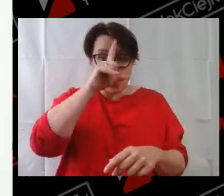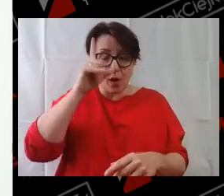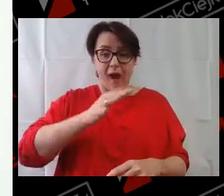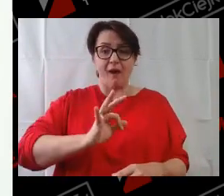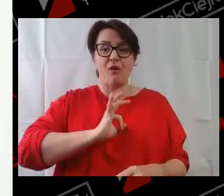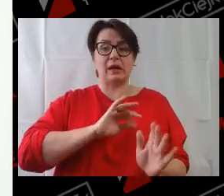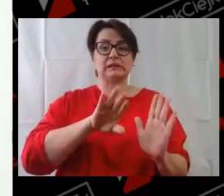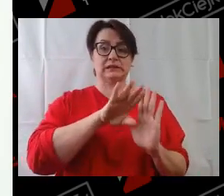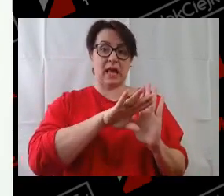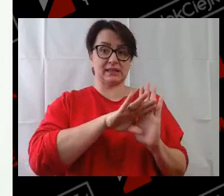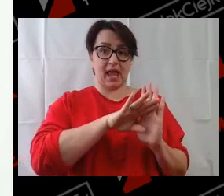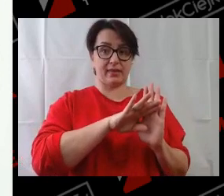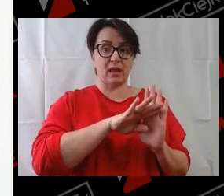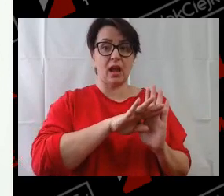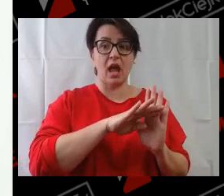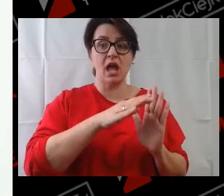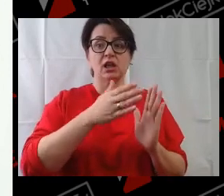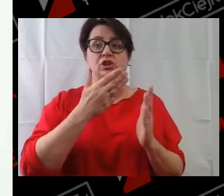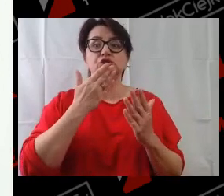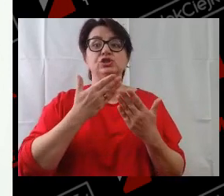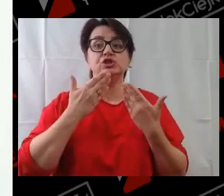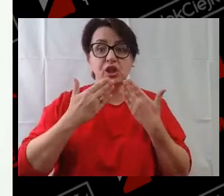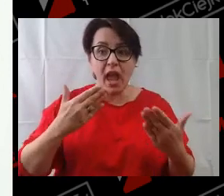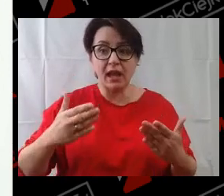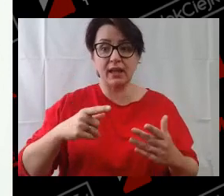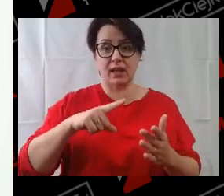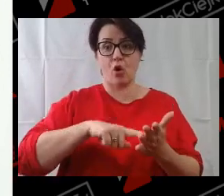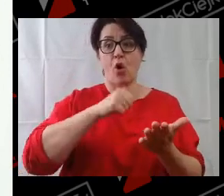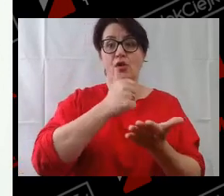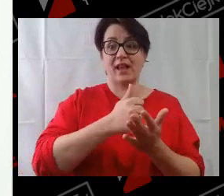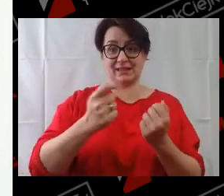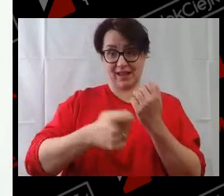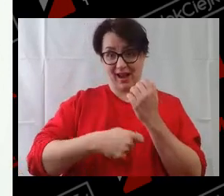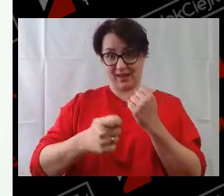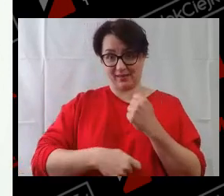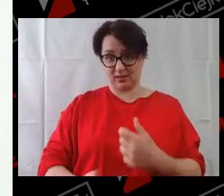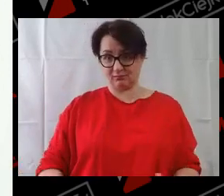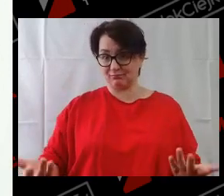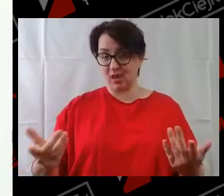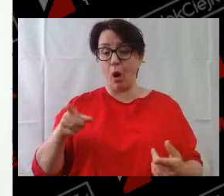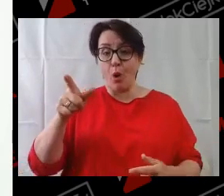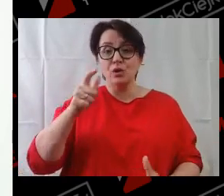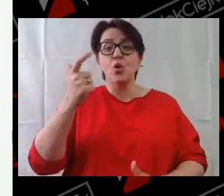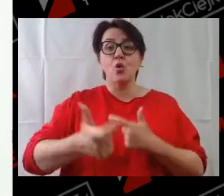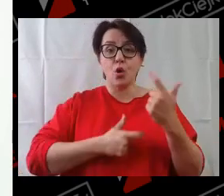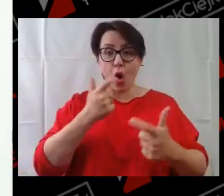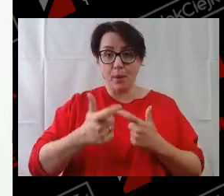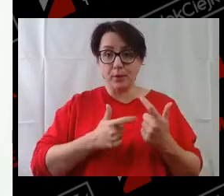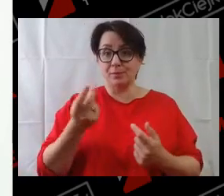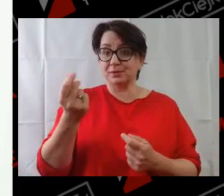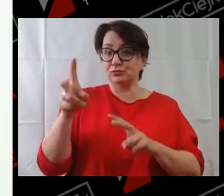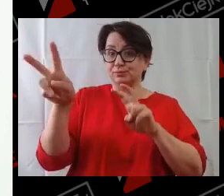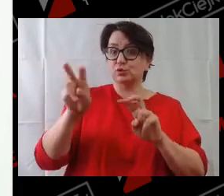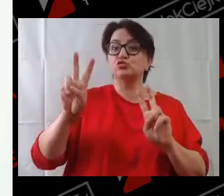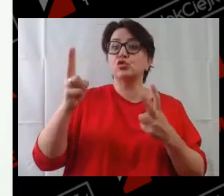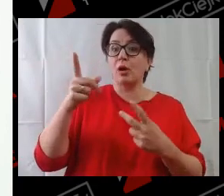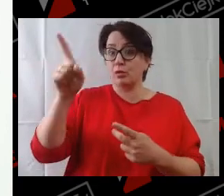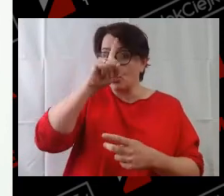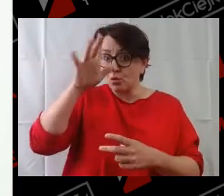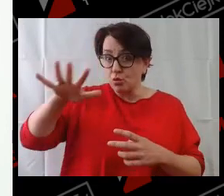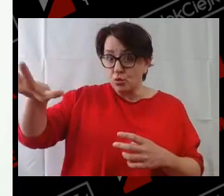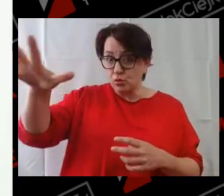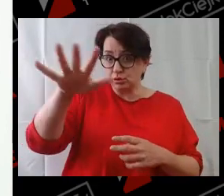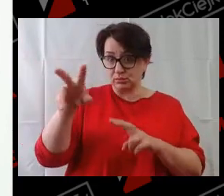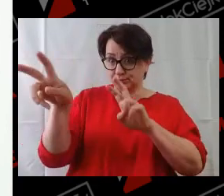zasad przy pomocy Kodeksu Karnego a robią to za publiczne pieniądze i